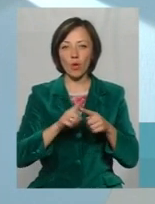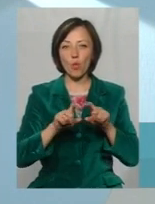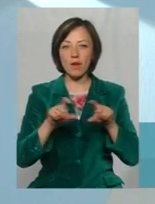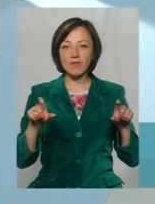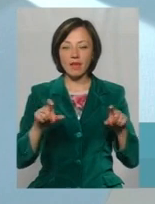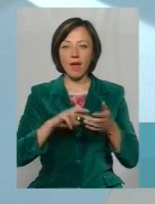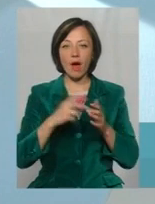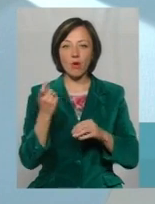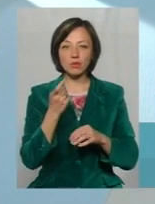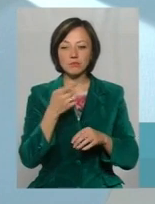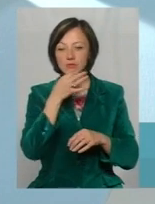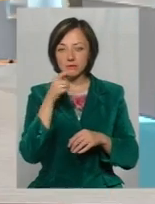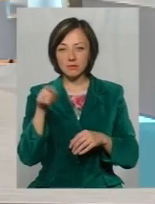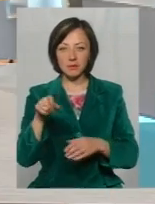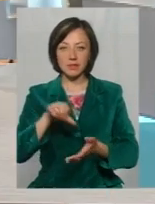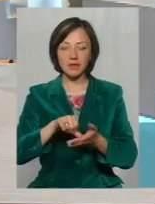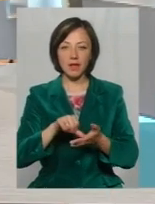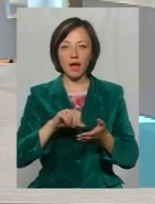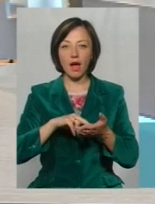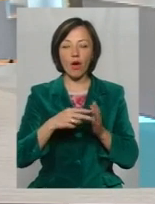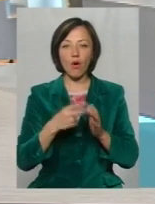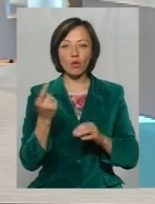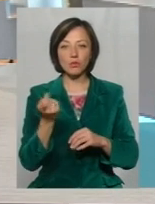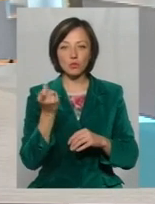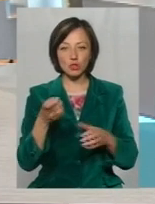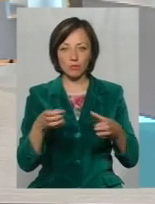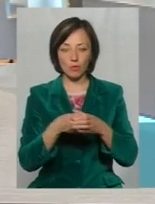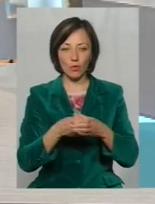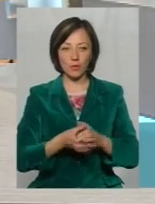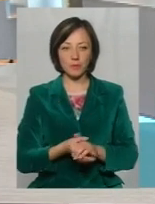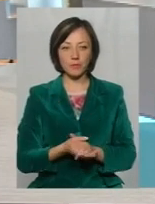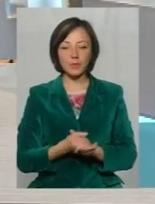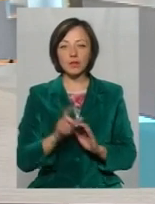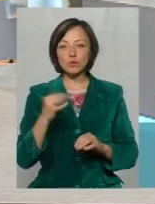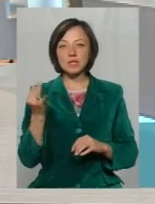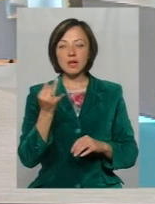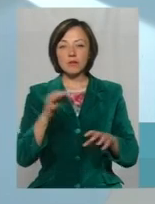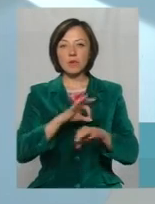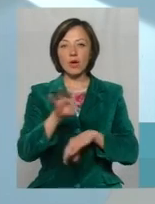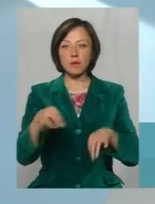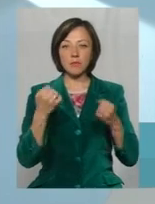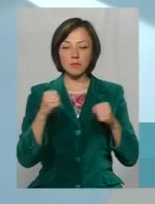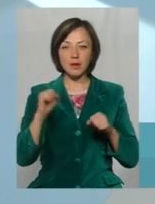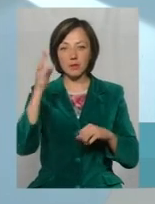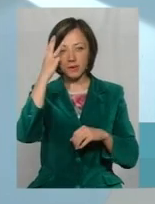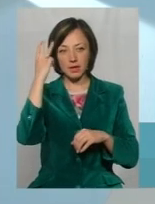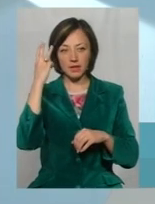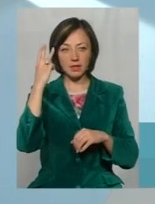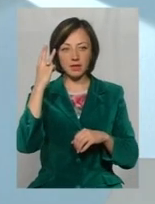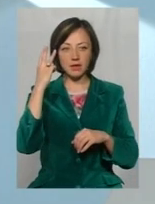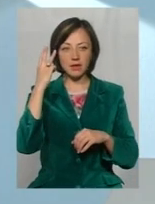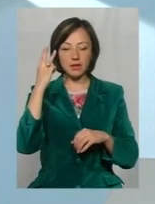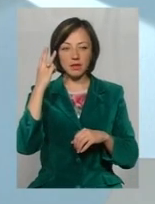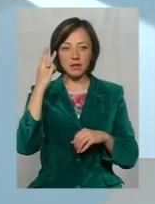проєктів, які представляли все-таки економічний блок. І дуже цікавий проєкт, який переміг, це «Хмельницькі модні».